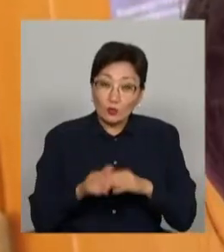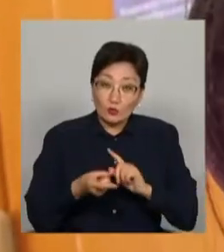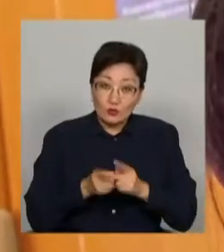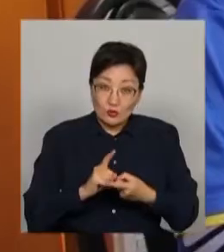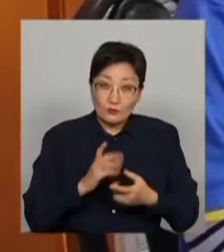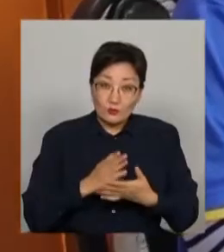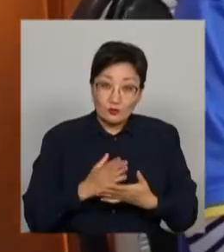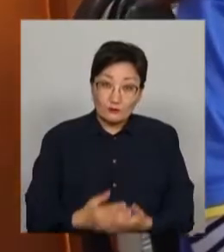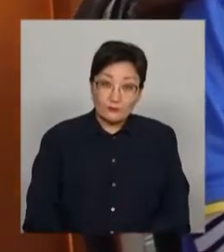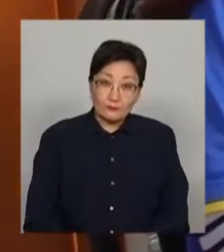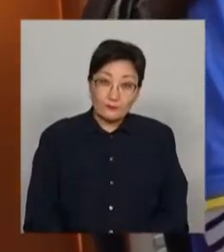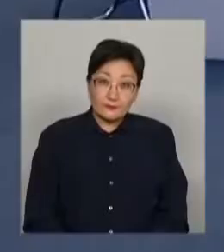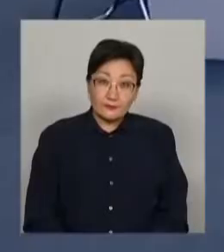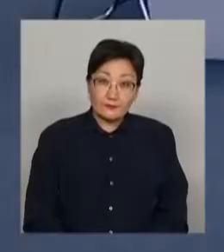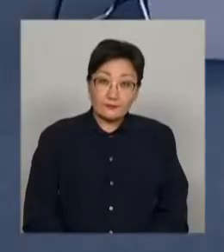отыр.